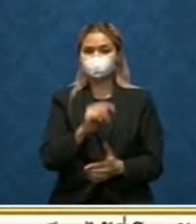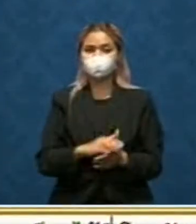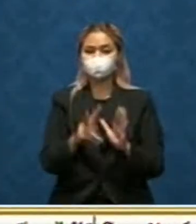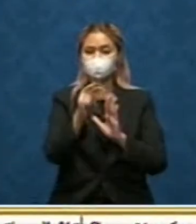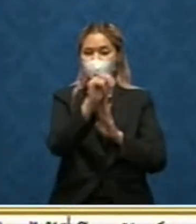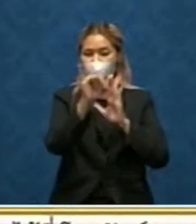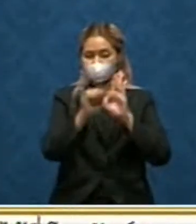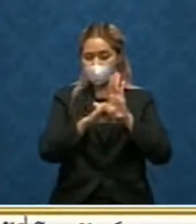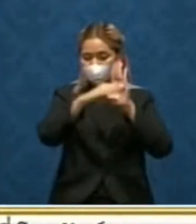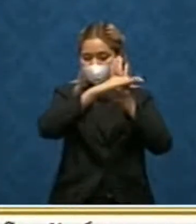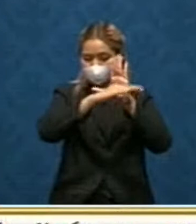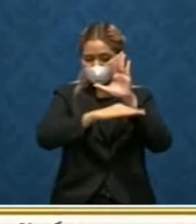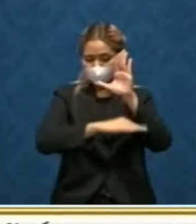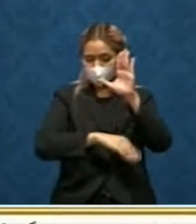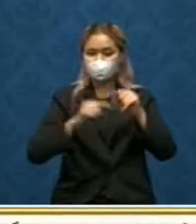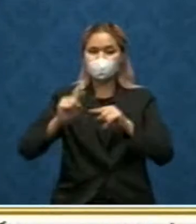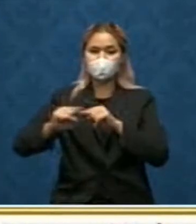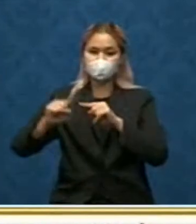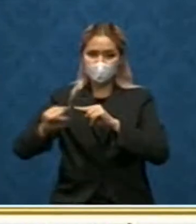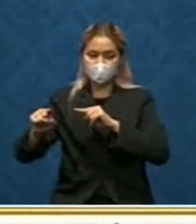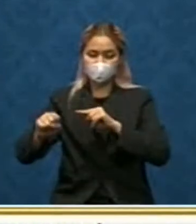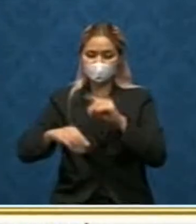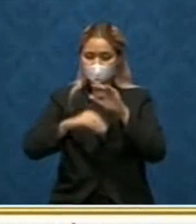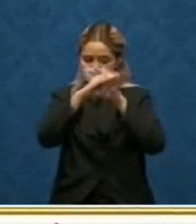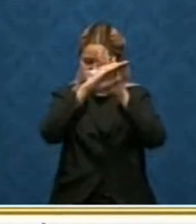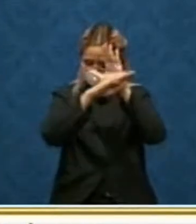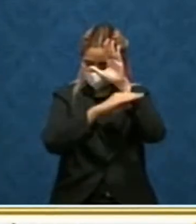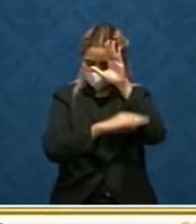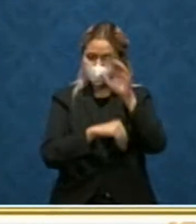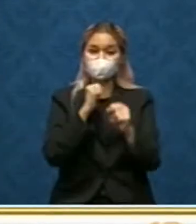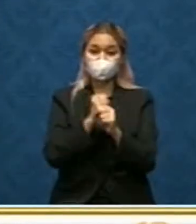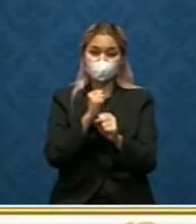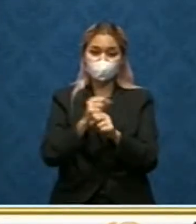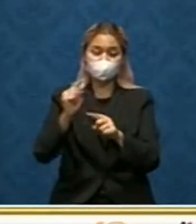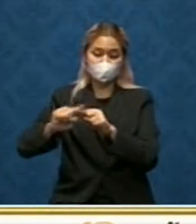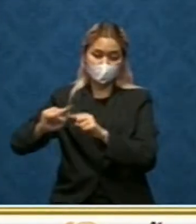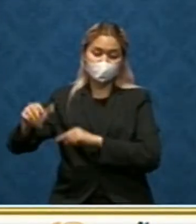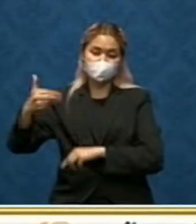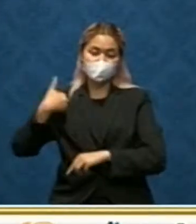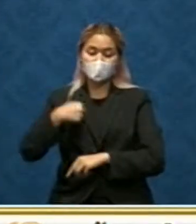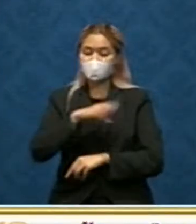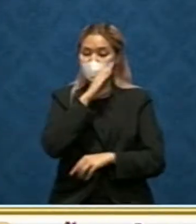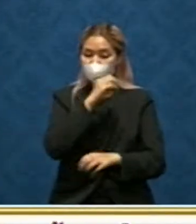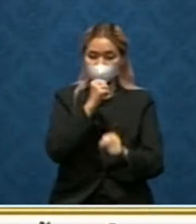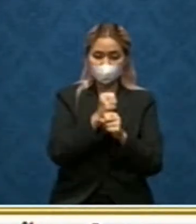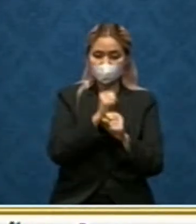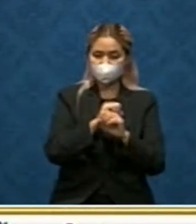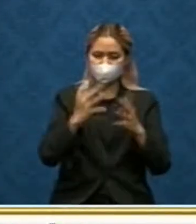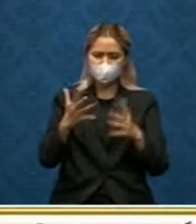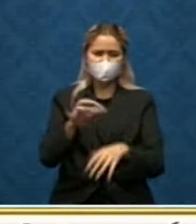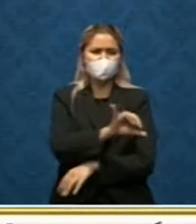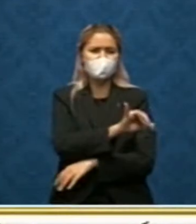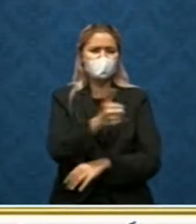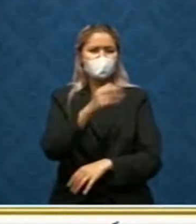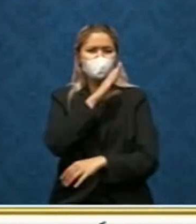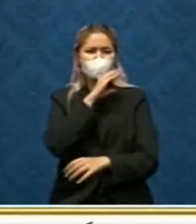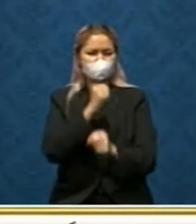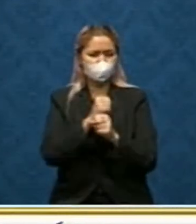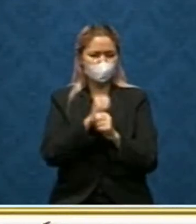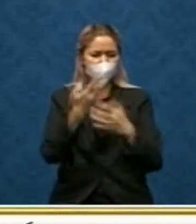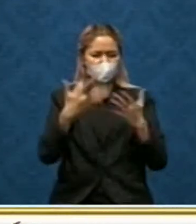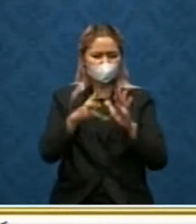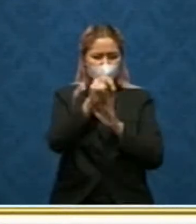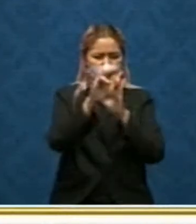นับายุกกับายทรฐบาให้ไ้ท่านไดทำไหม ทำไมไมทำหรอทำแล้วทำไมไม่สำเร็จ